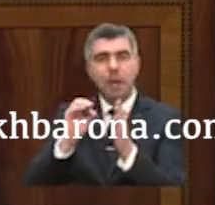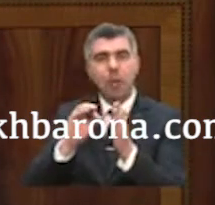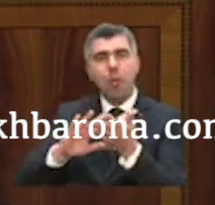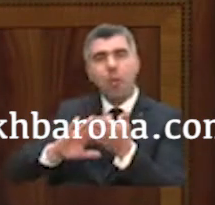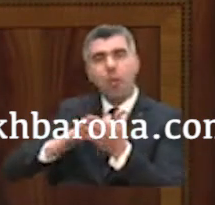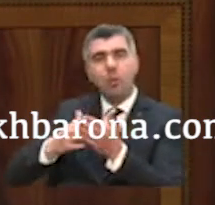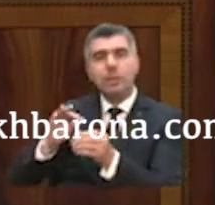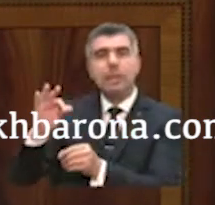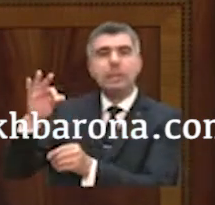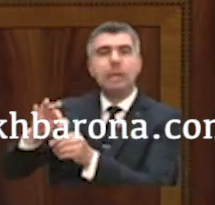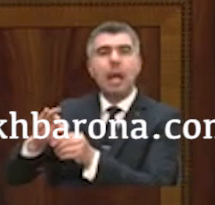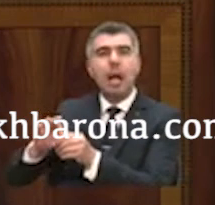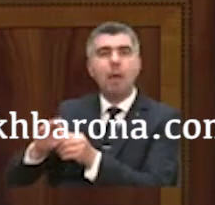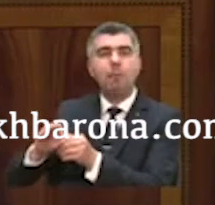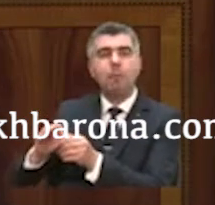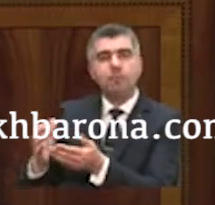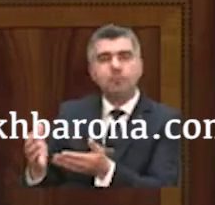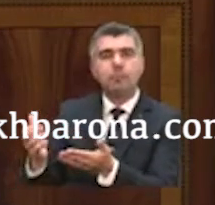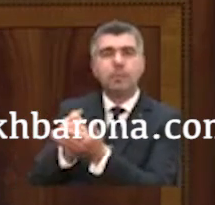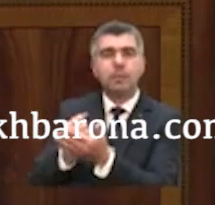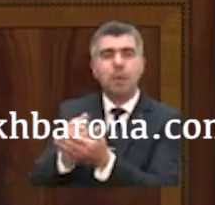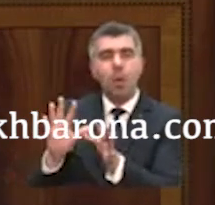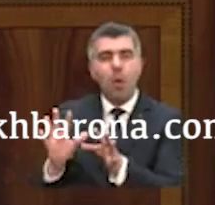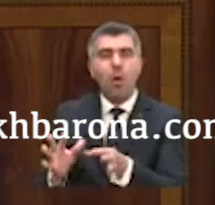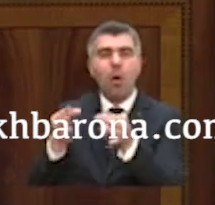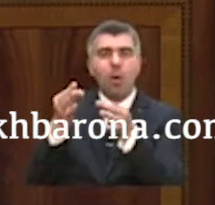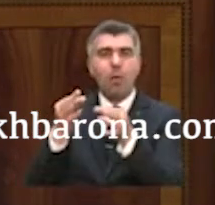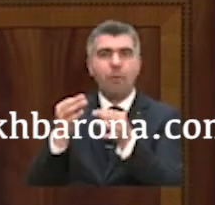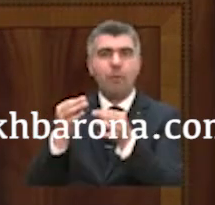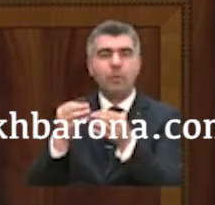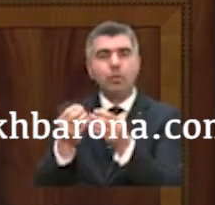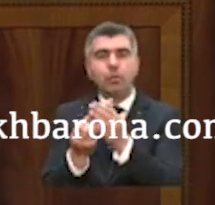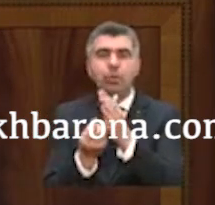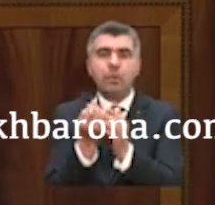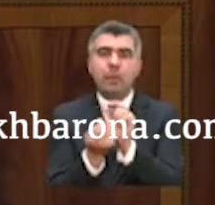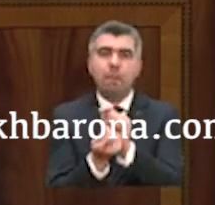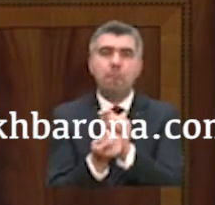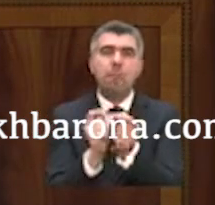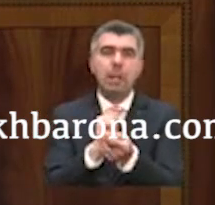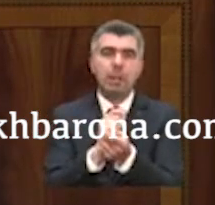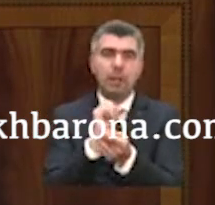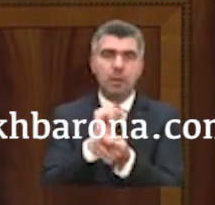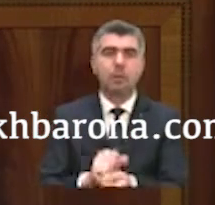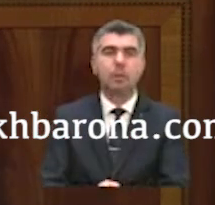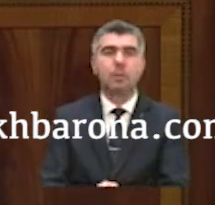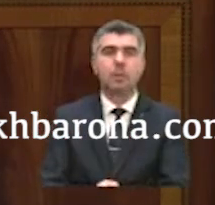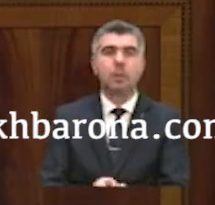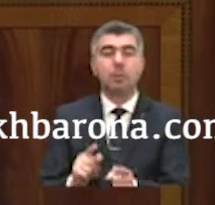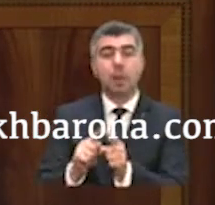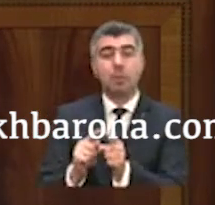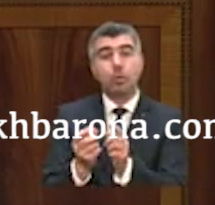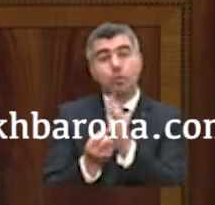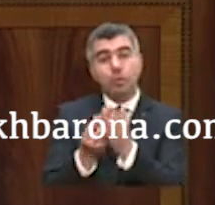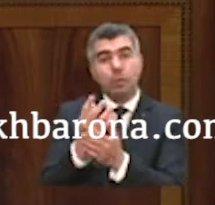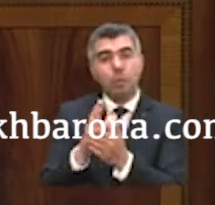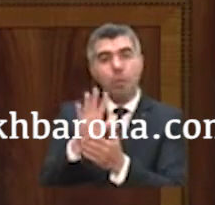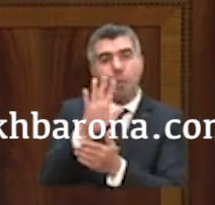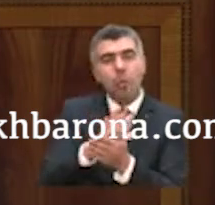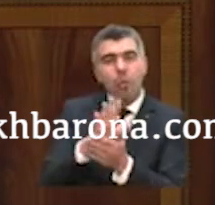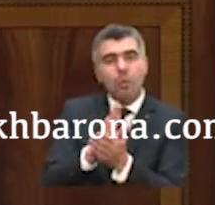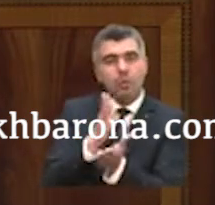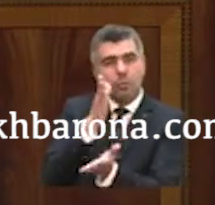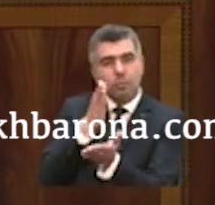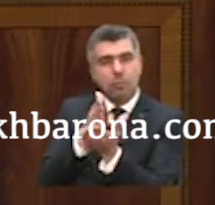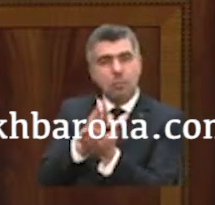في الانتخابات، واختاروا توجه اخر، داروا ثقتهم وتوجه جديد لانه عارفين